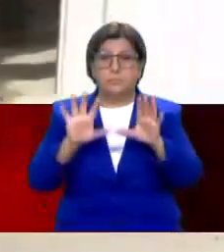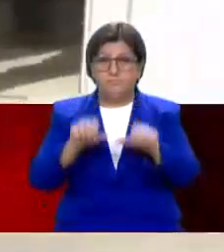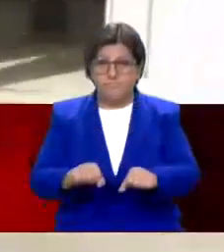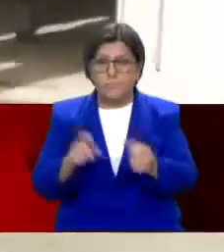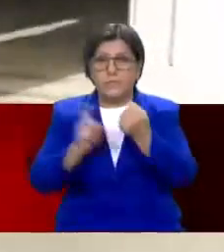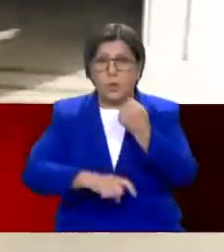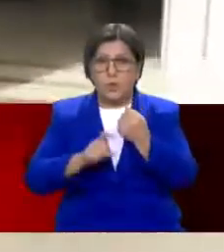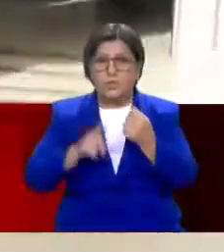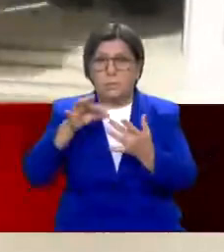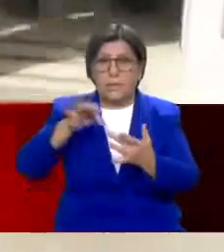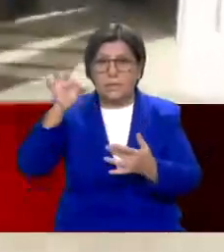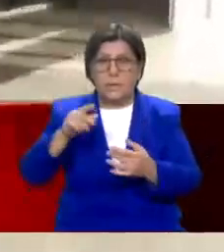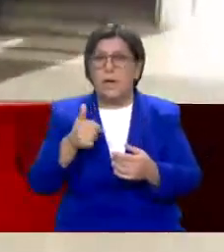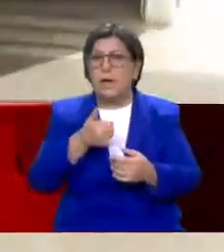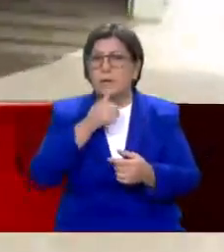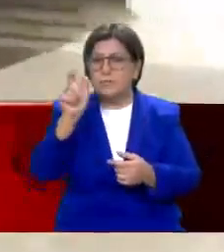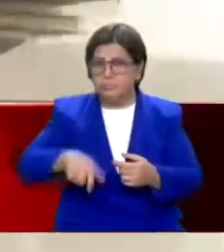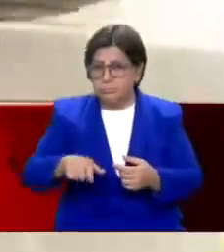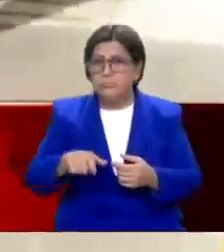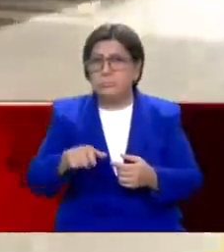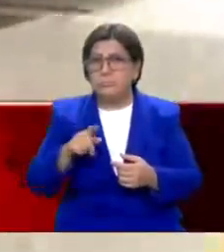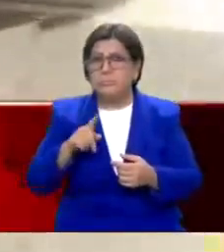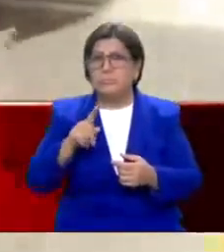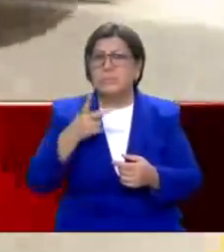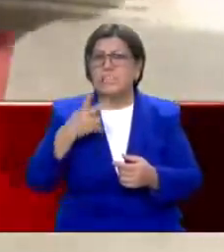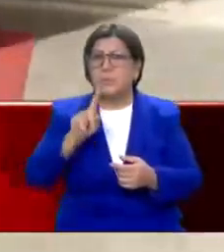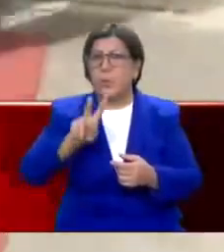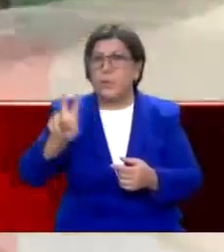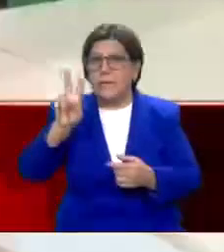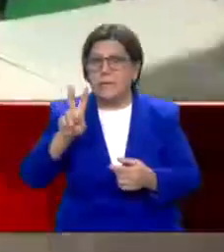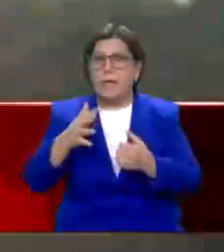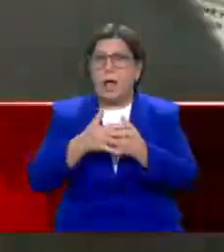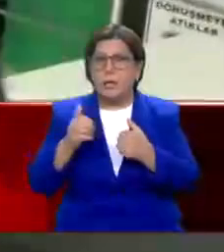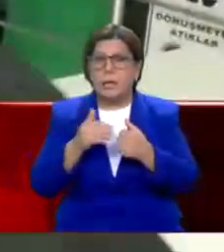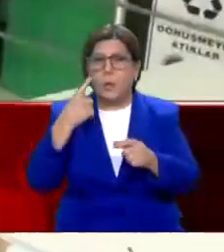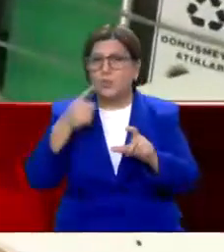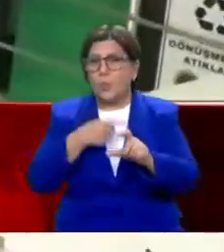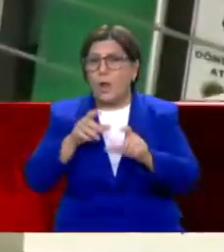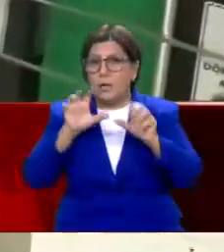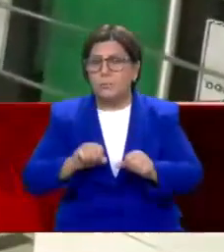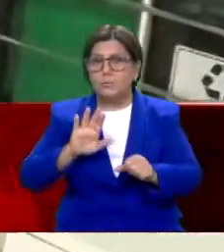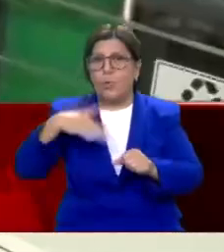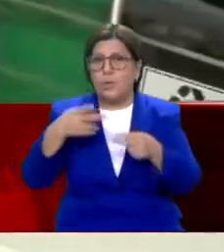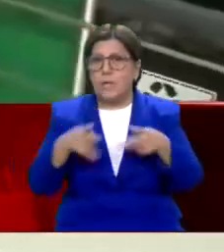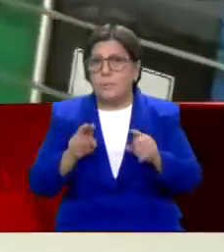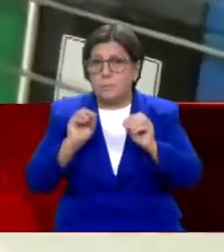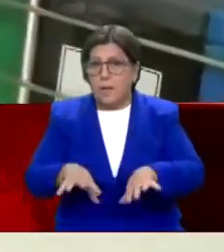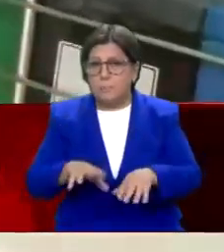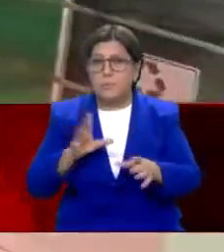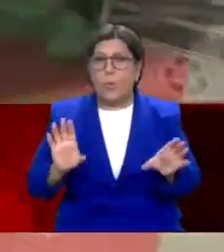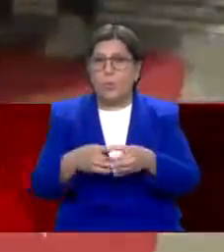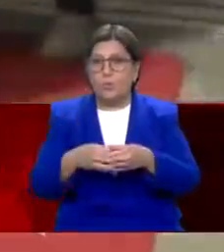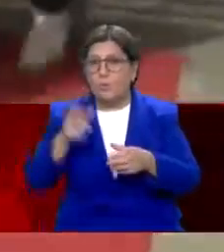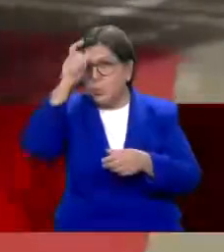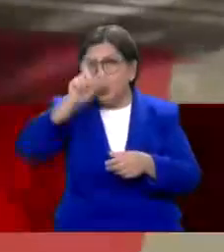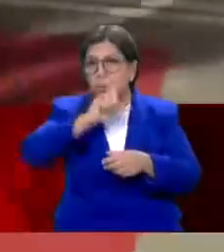Tutuklanan teröristlerden biri de Adam Kamarzaev'di. O da 2017 yılında Antalya'da gözaltına alınıp serbest bırakılmıştı. Örgütün